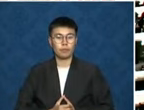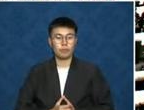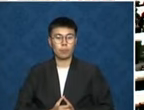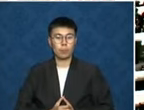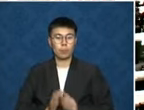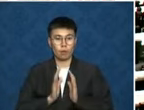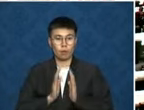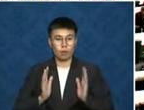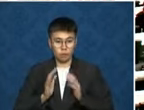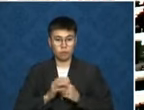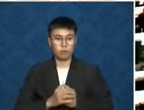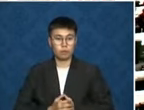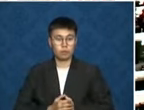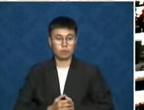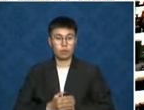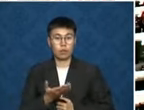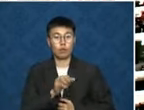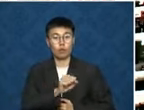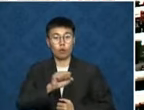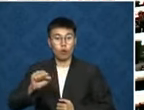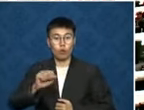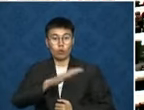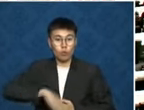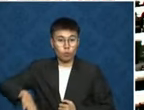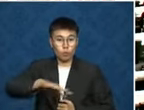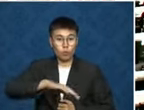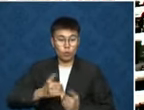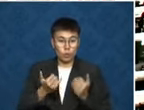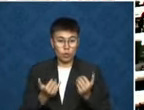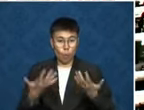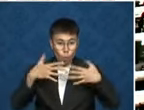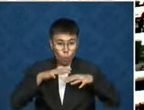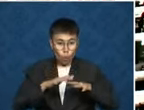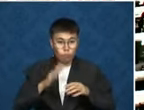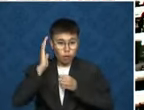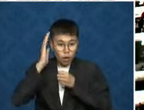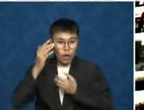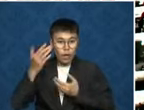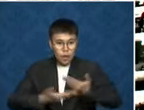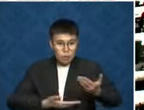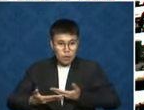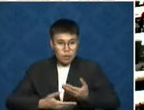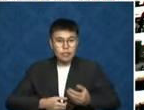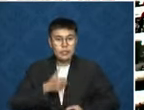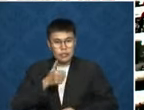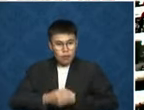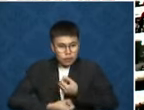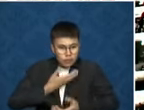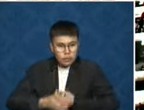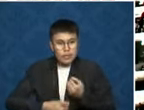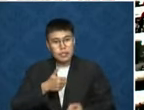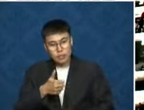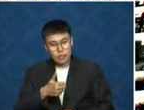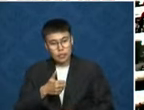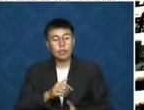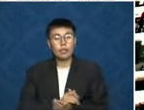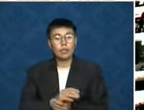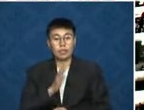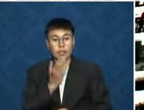ต้องขอบคุณสมาชิกทุกท่านครับในวันนี้ที่ร่วมอภิปรายร่วมแลกเปลี่ยนความคิดเห็นทั้งข้อดีและสิ่งที่ท่านเป็นห่